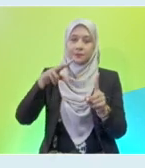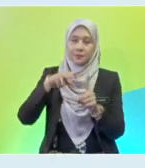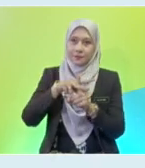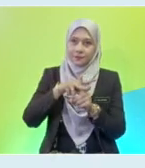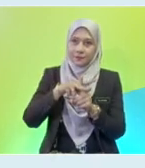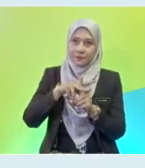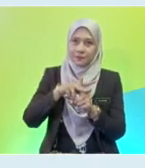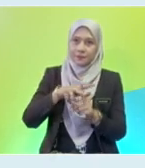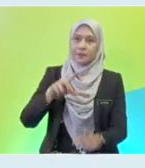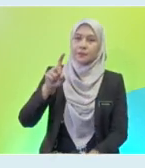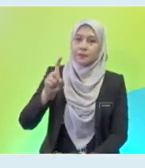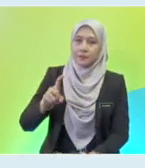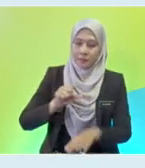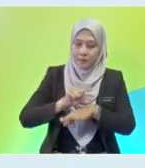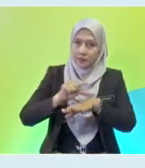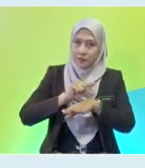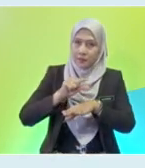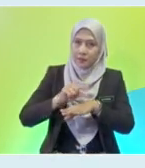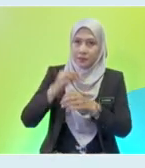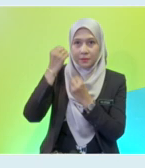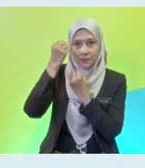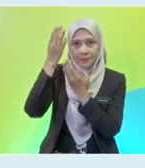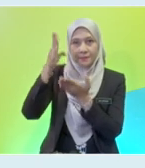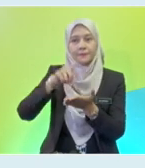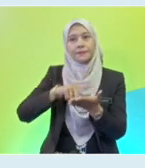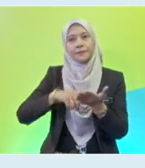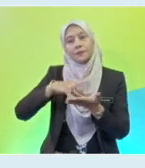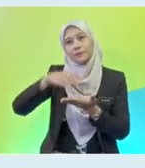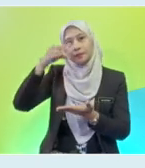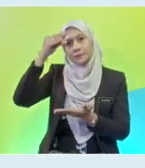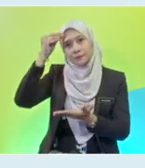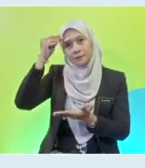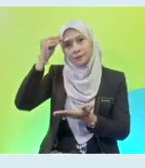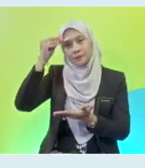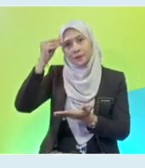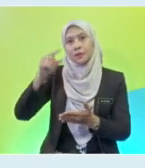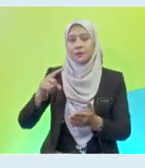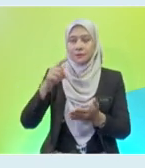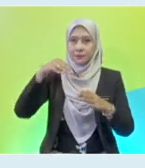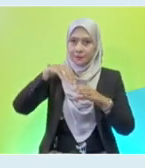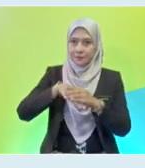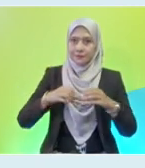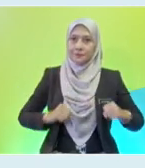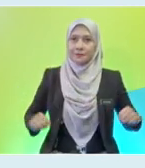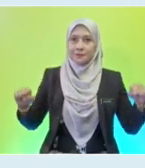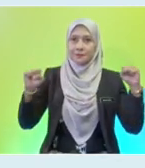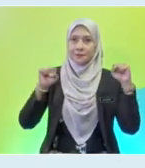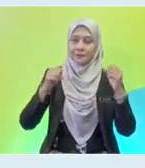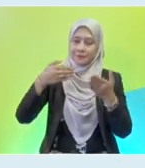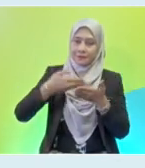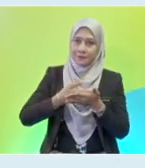menggunakan maklumat yang telah dipelajari dalam situasi baru oke dengan kata lain